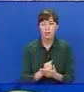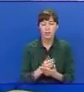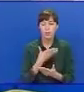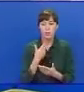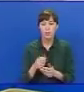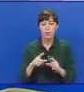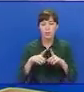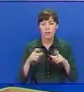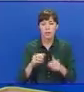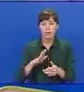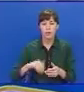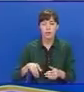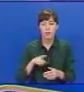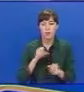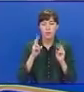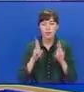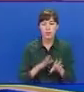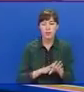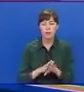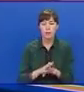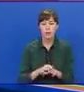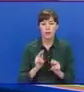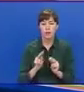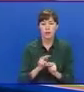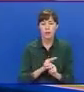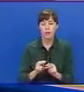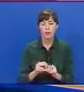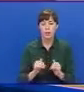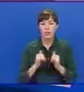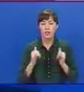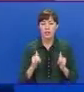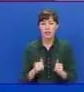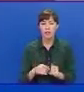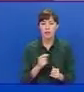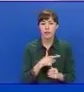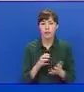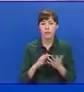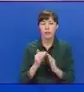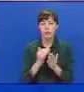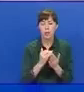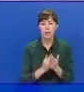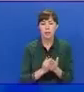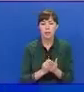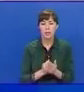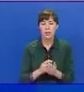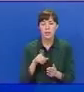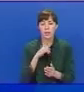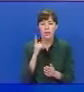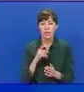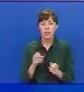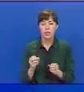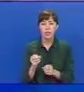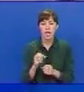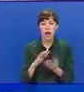Емхана жыл өткен сайын жас мамандармен толығып, емдеу ісі жанданып келеді. Дипломмен ауылға бағдарламасы бойынша жас дәрігерлер